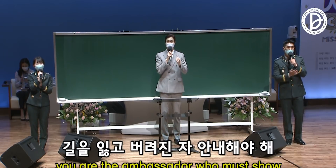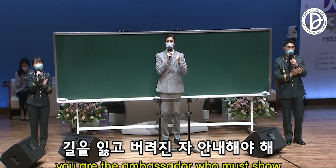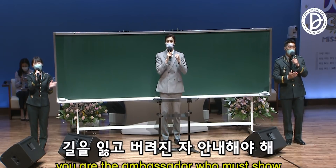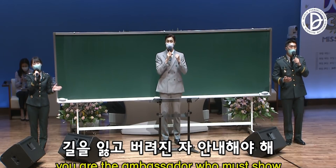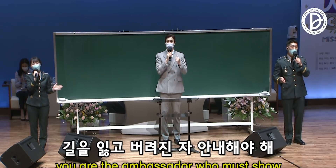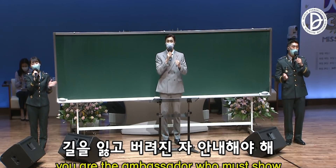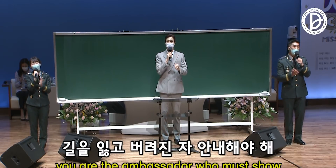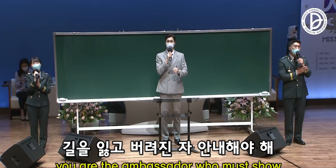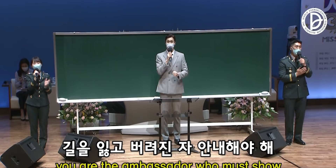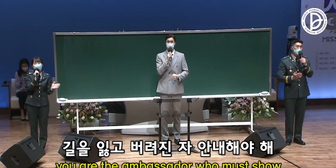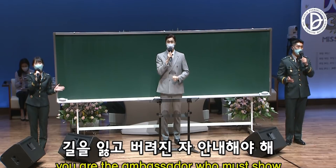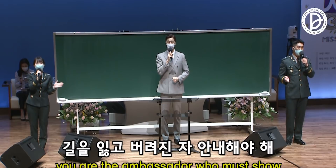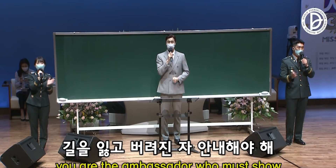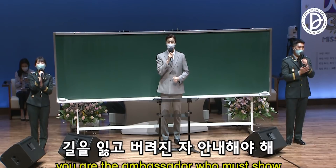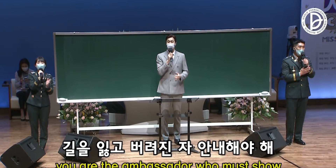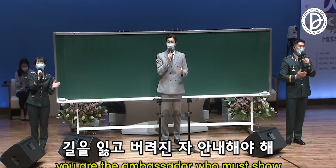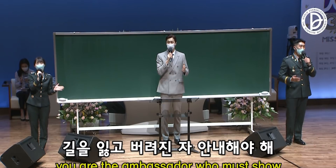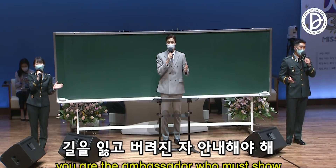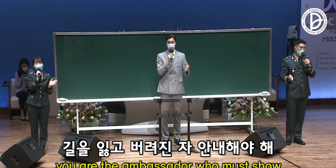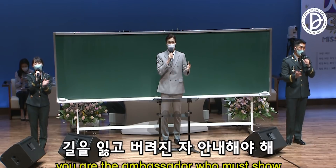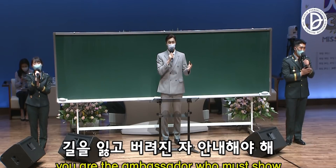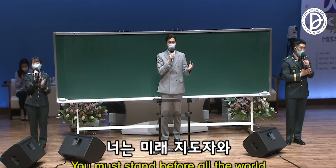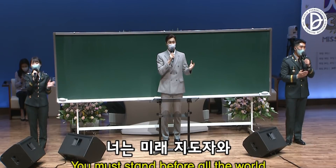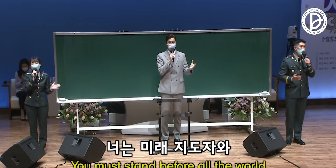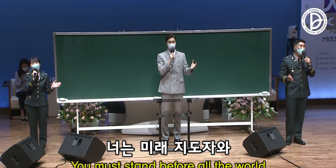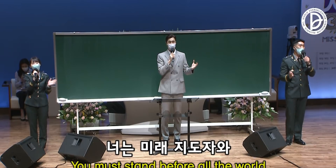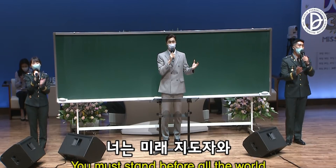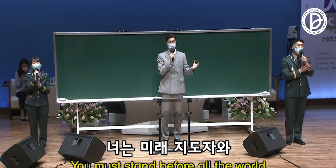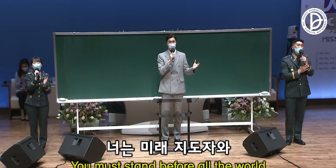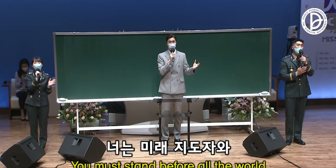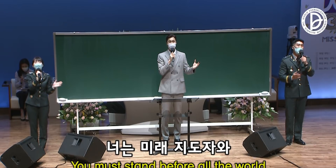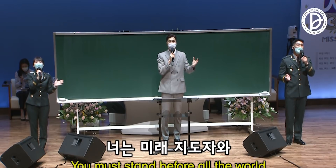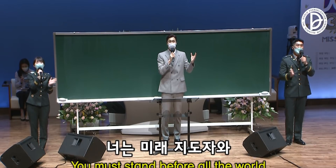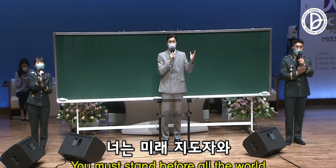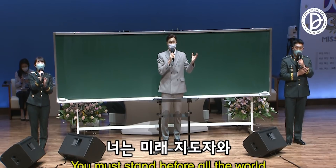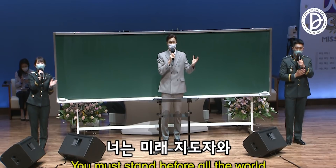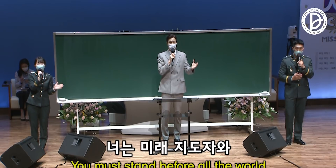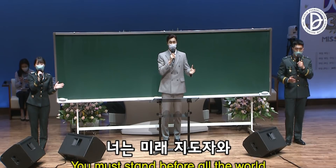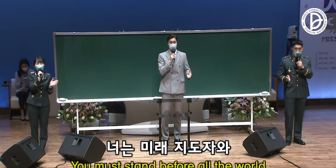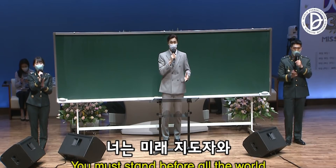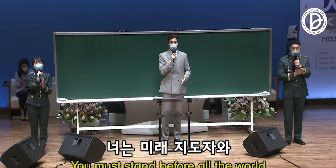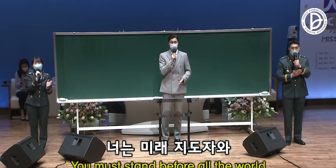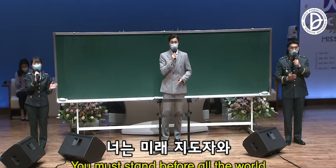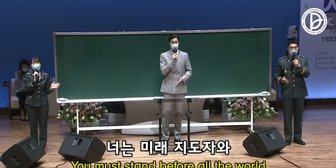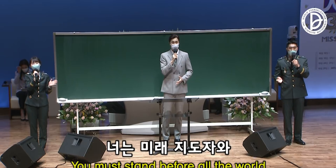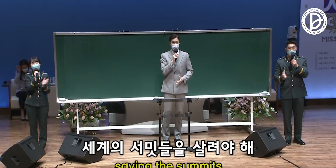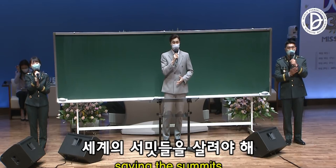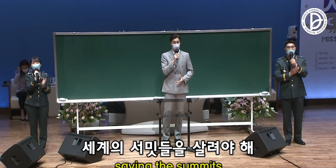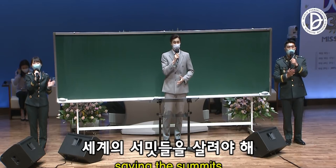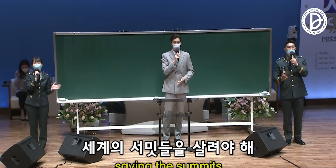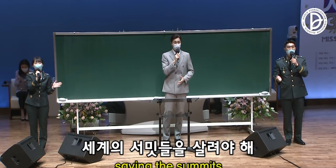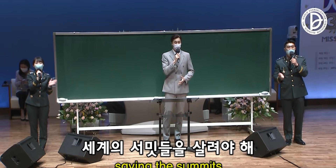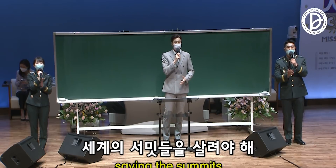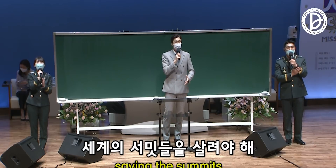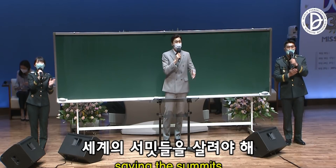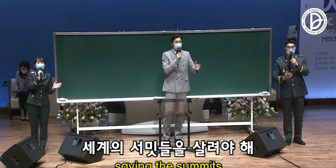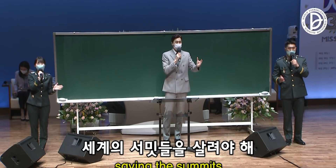길을 잃고 버려진 자 안내해야 해 너는 미래